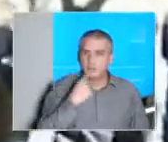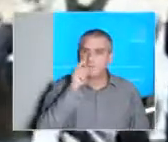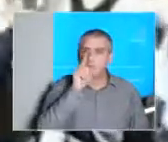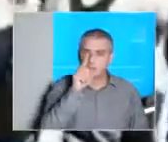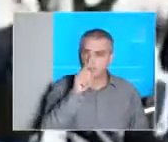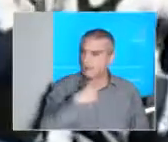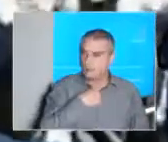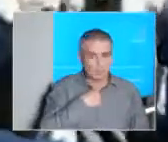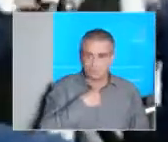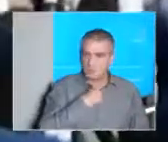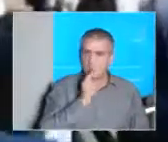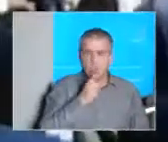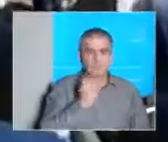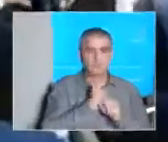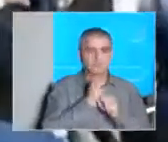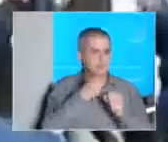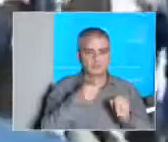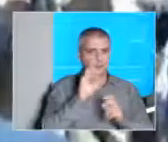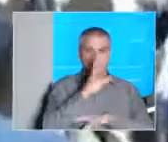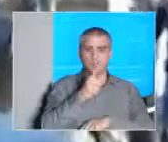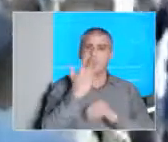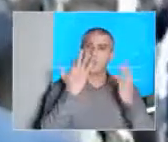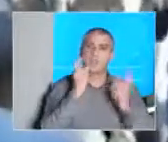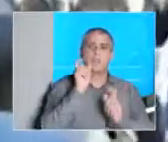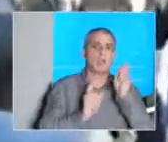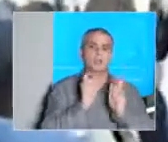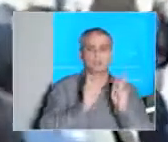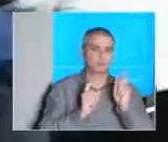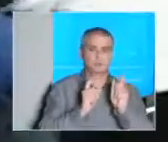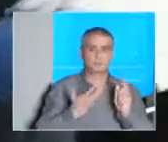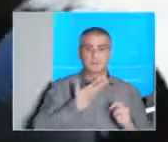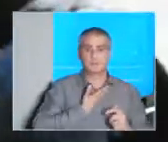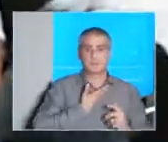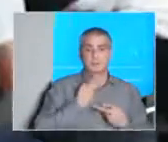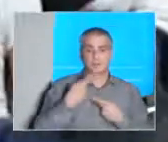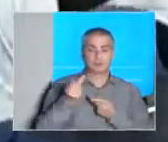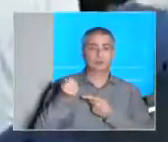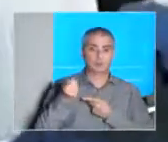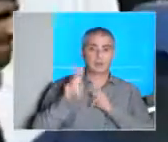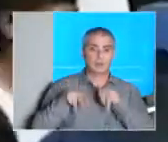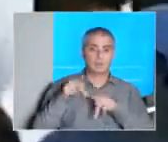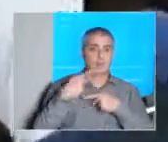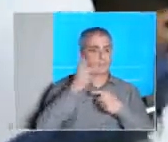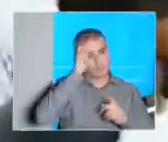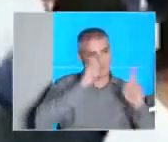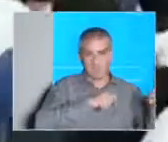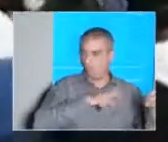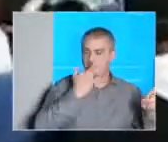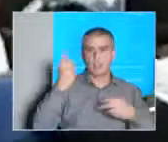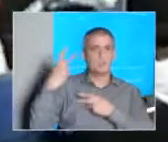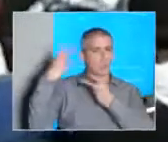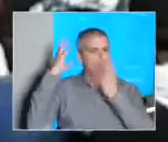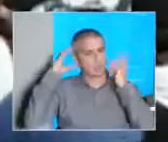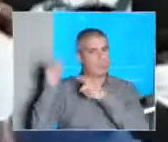לך, אני לא אמספר איתך, בטח לא בשידור, כמה אנשים מקבלים אשפוז וטיפול באיכילו וכמה בתל